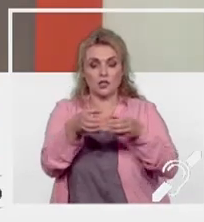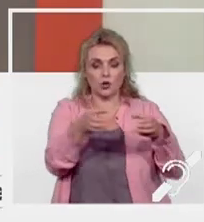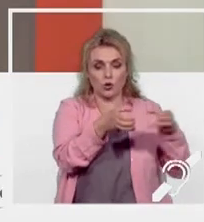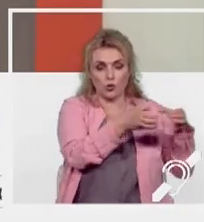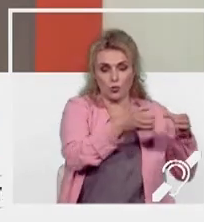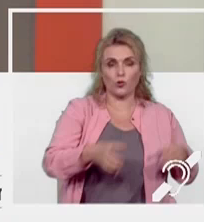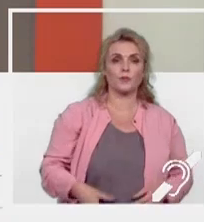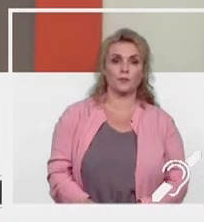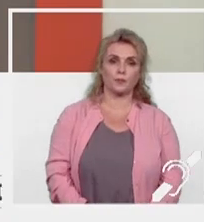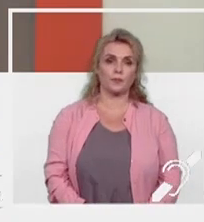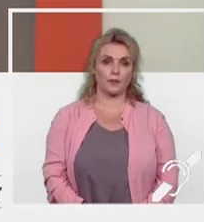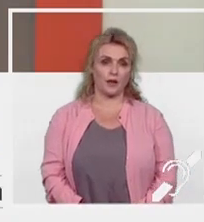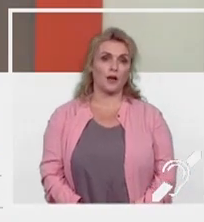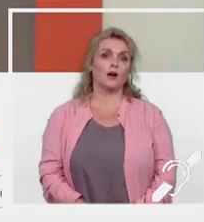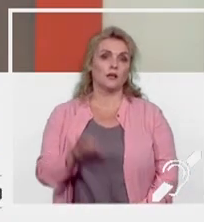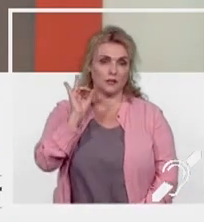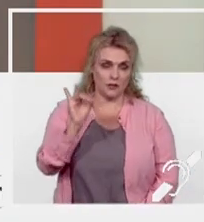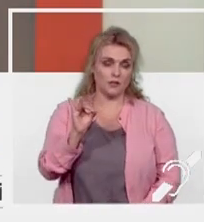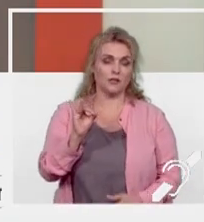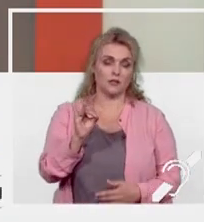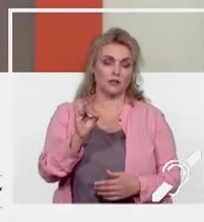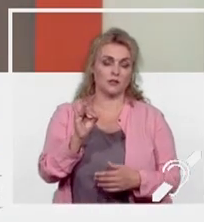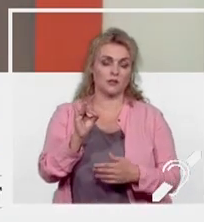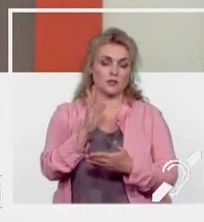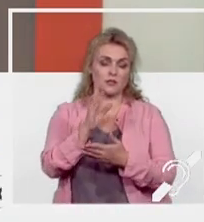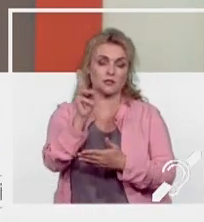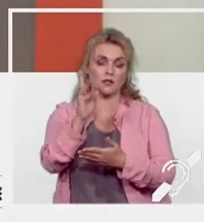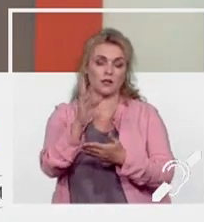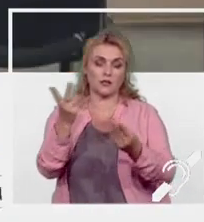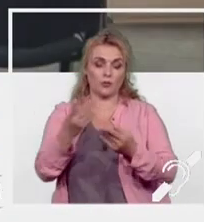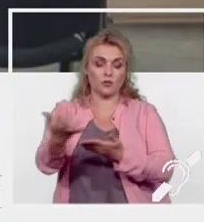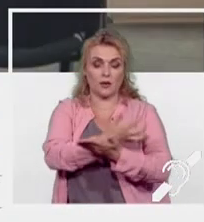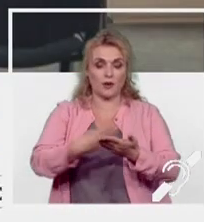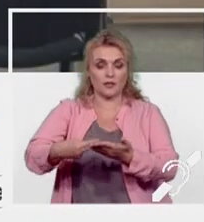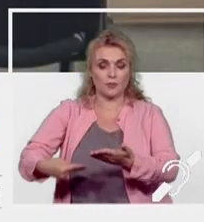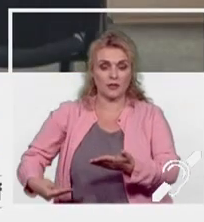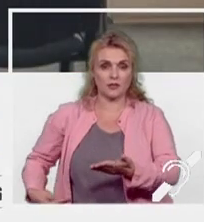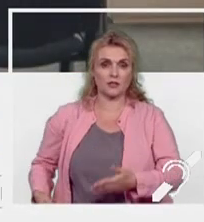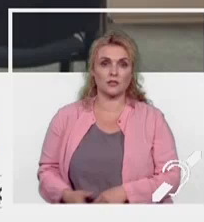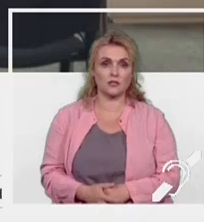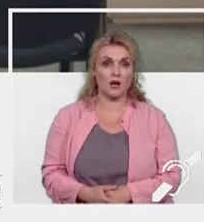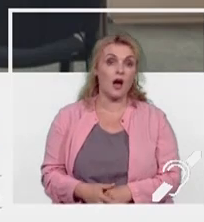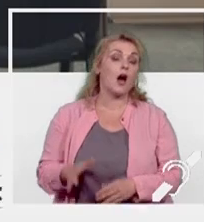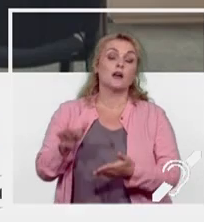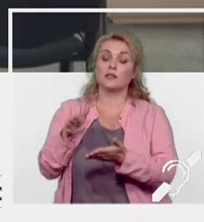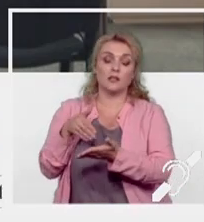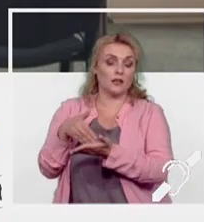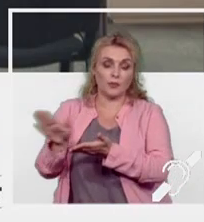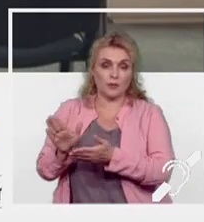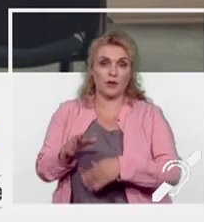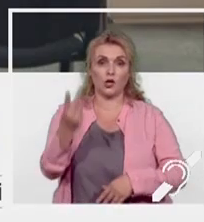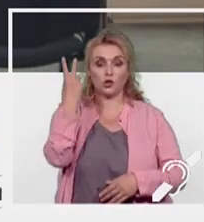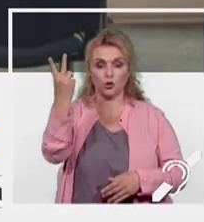de subscripție pentru colectarea semnăturilor. Autoritatea electorală a refuzat înregistrarea a 2 grupuri de